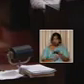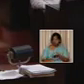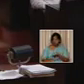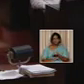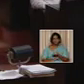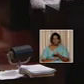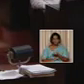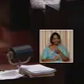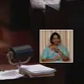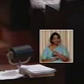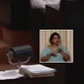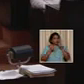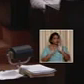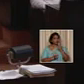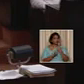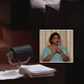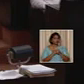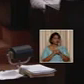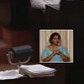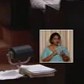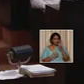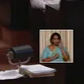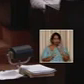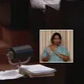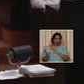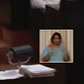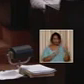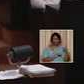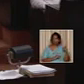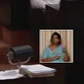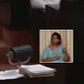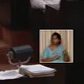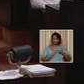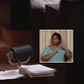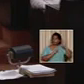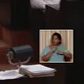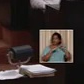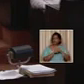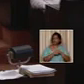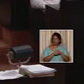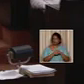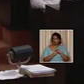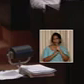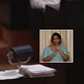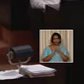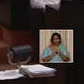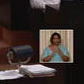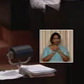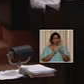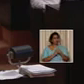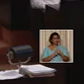නිසා විධිමත් පරීක්ෂණයක් සිදු කිරීම ප්‍රමාද කිරීම පවා එම විශ්වවිද්‍යාලයට සිදු කරන ලබන